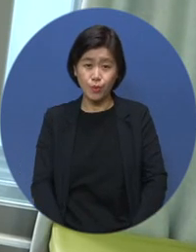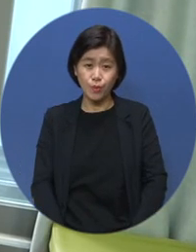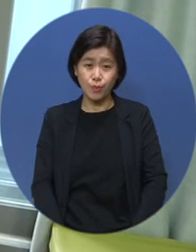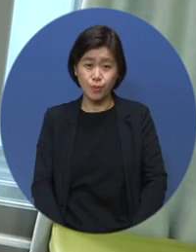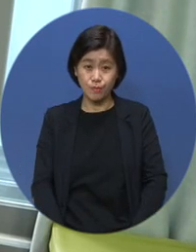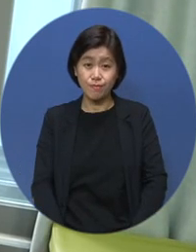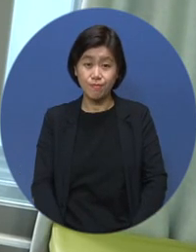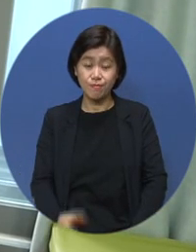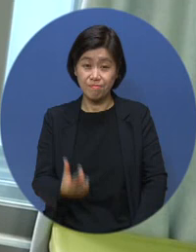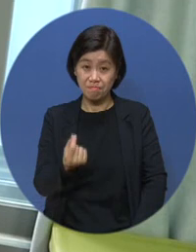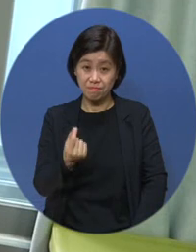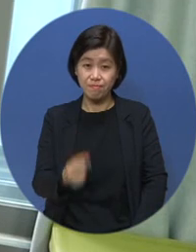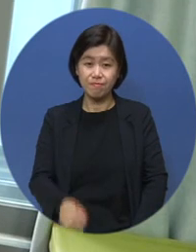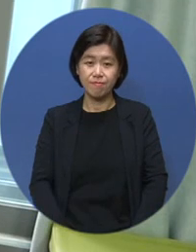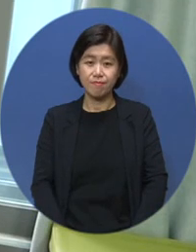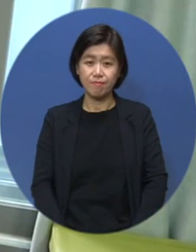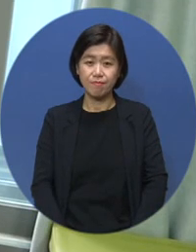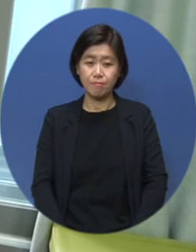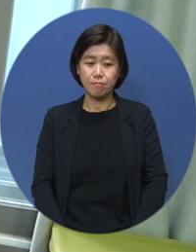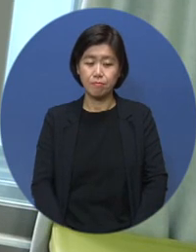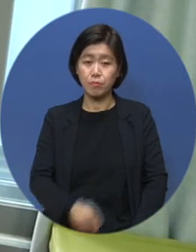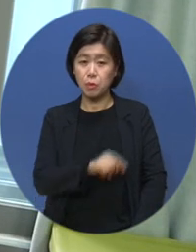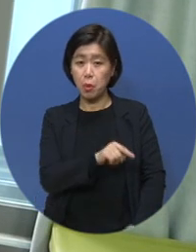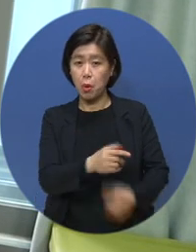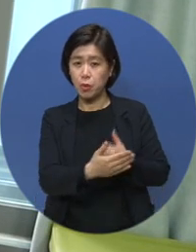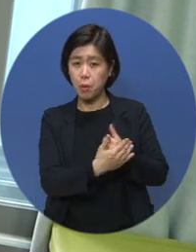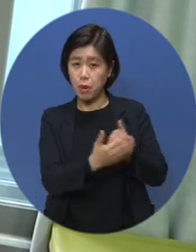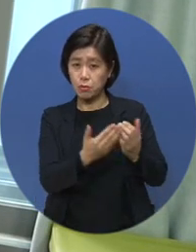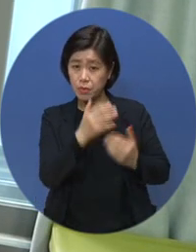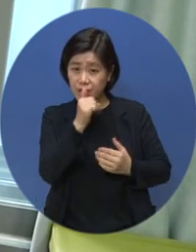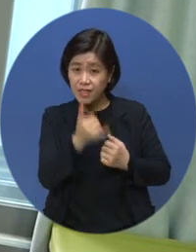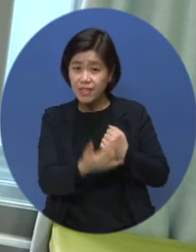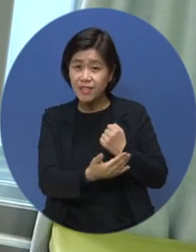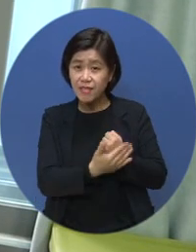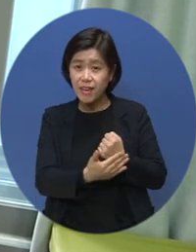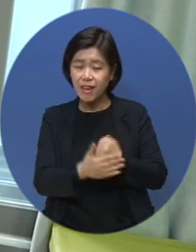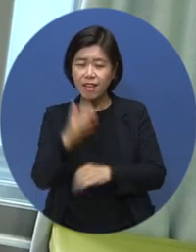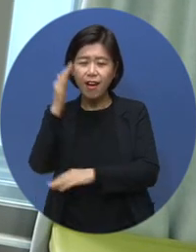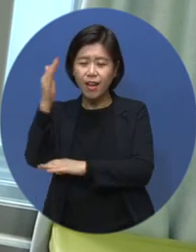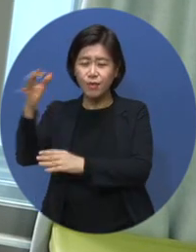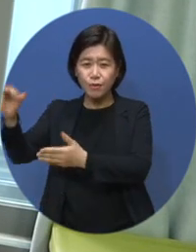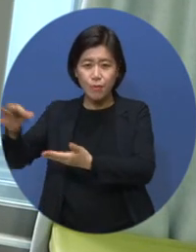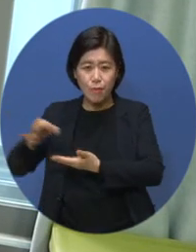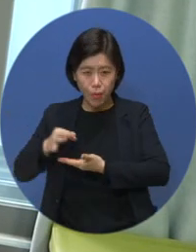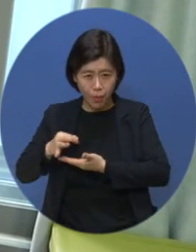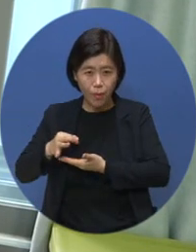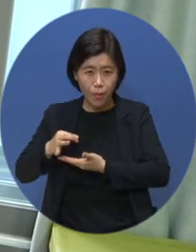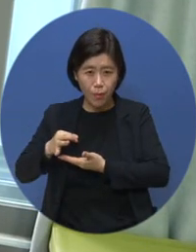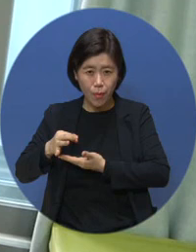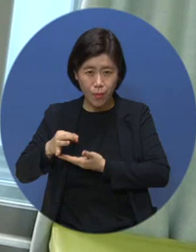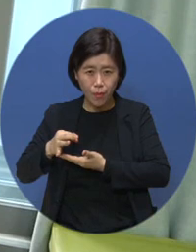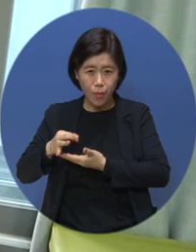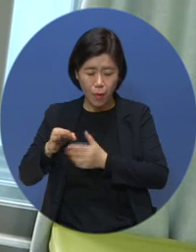어려움이 있었겠죠 근데요 집에 때 사이드 도어 줬으니까 제가 강사료를 받으면 아이들이 지분을 충분히